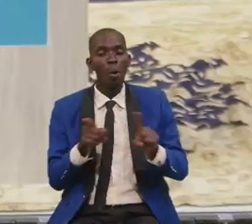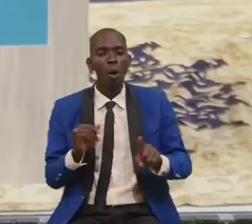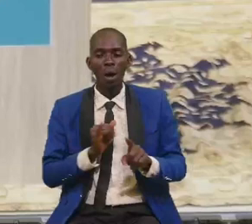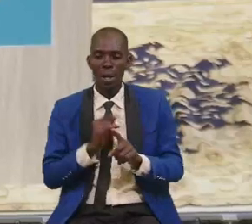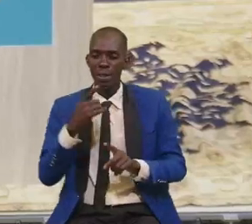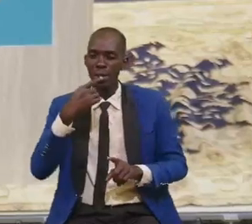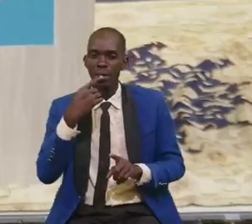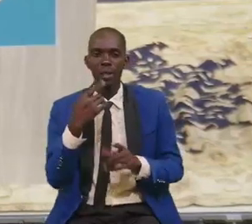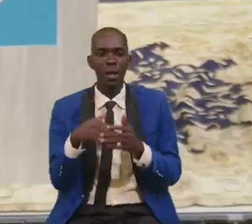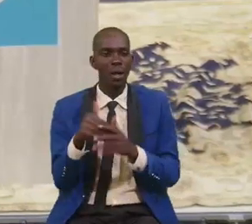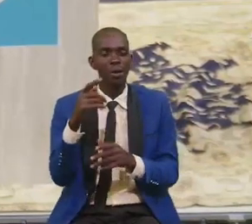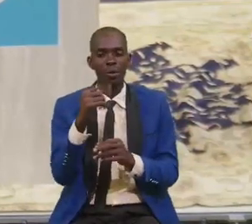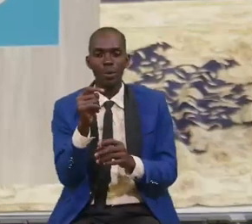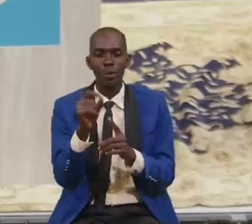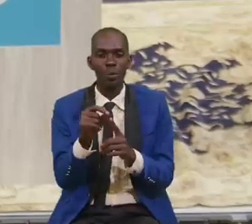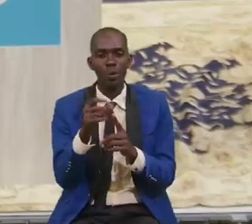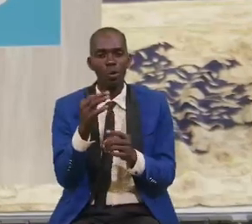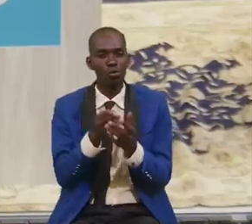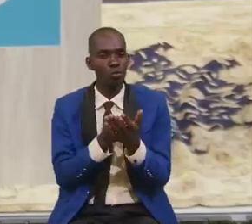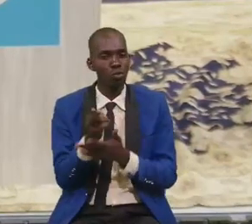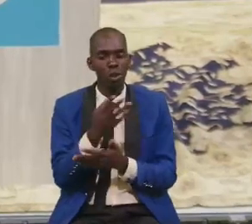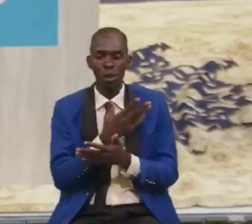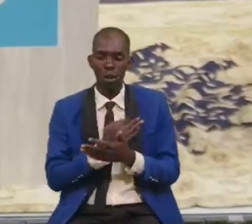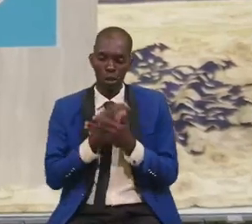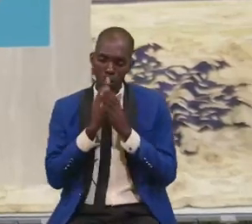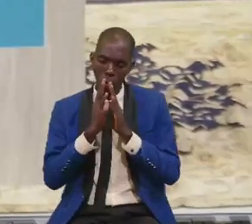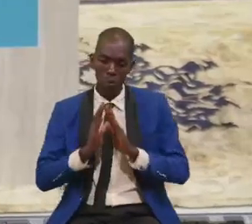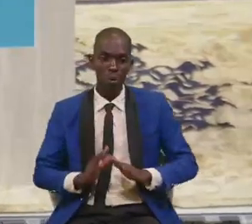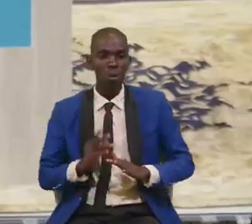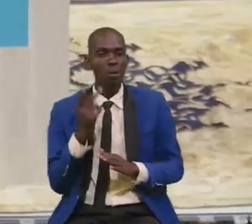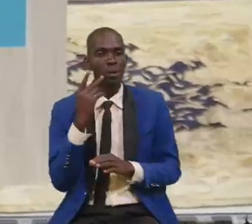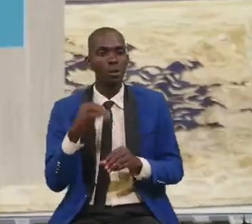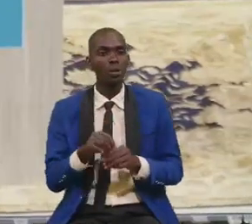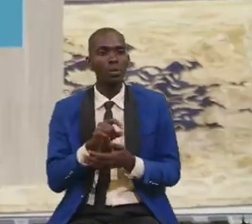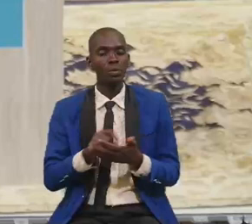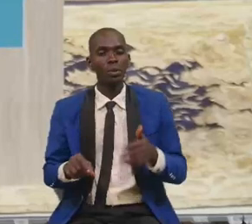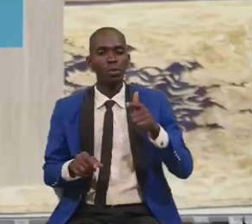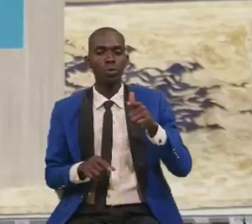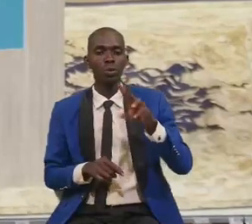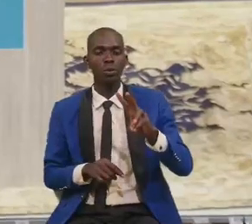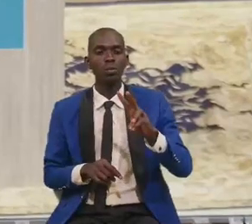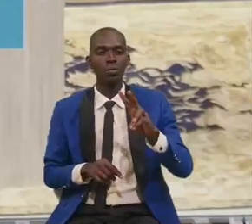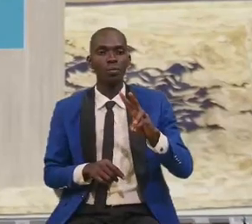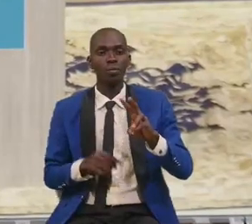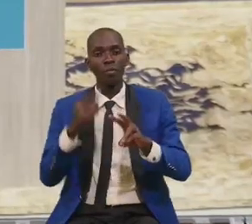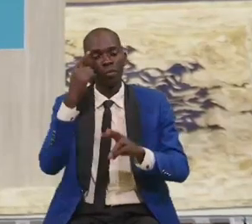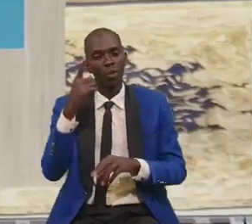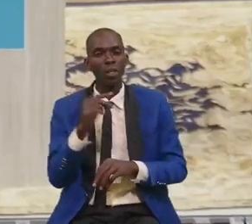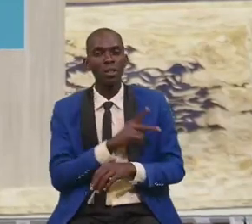de bon sens que je prononce. Verset 26. Verset 26, le roi est instruit de ces